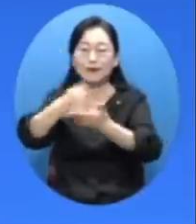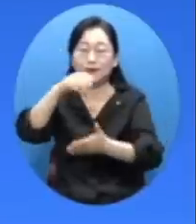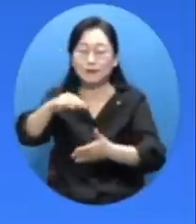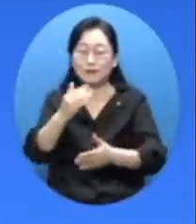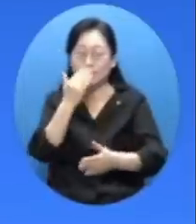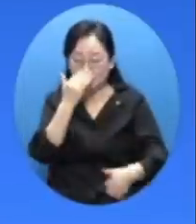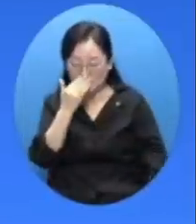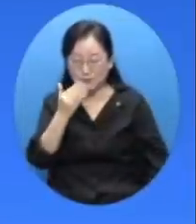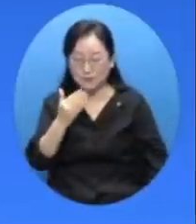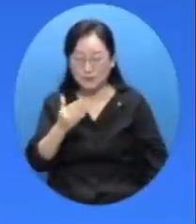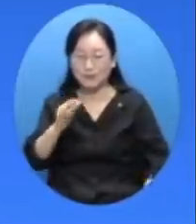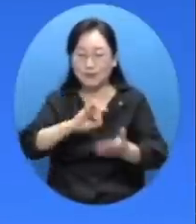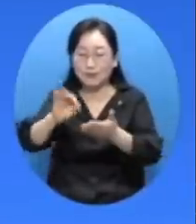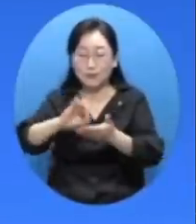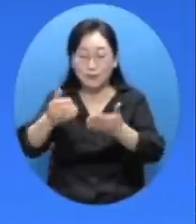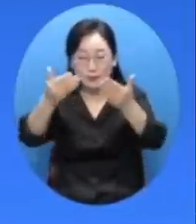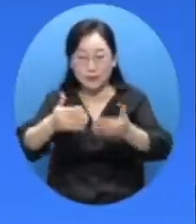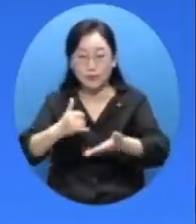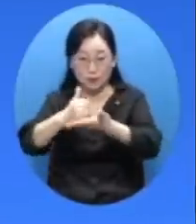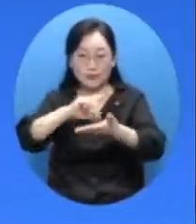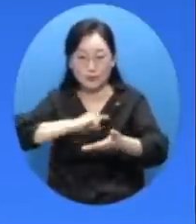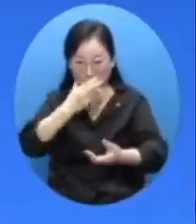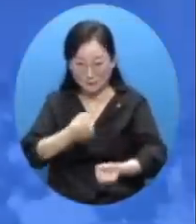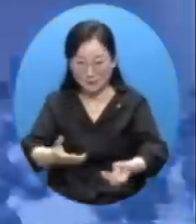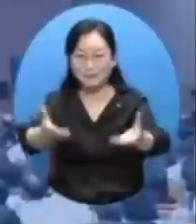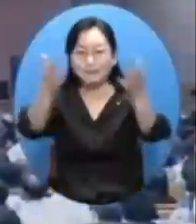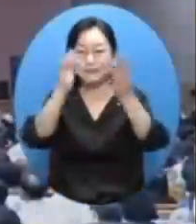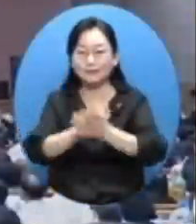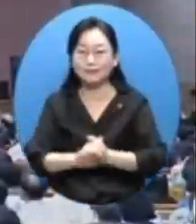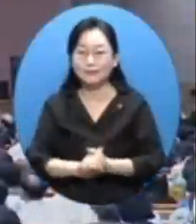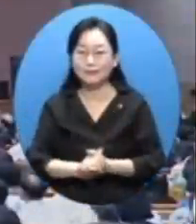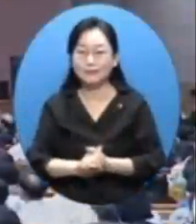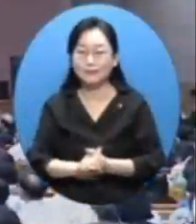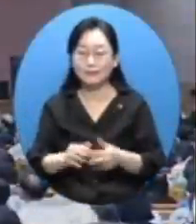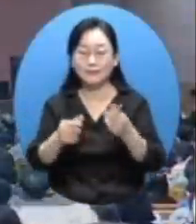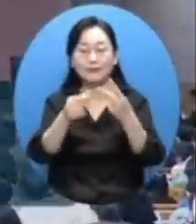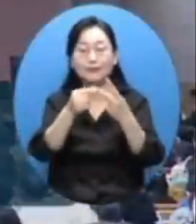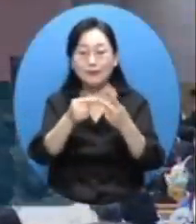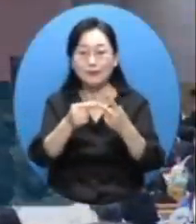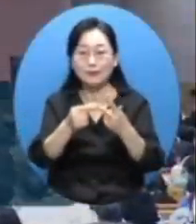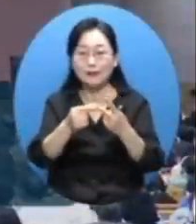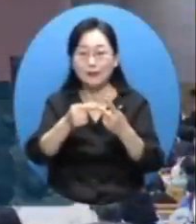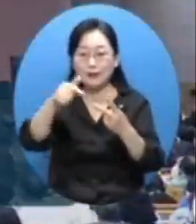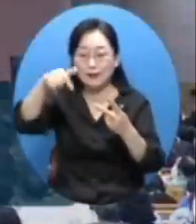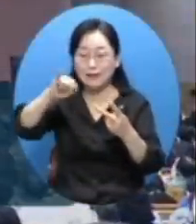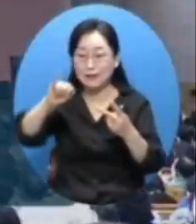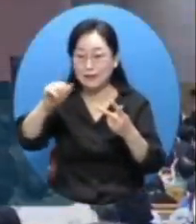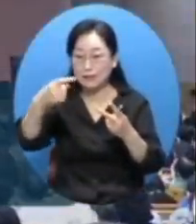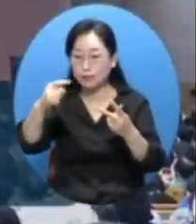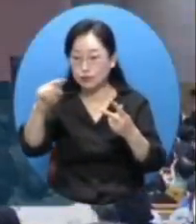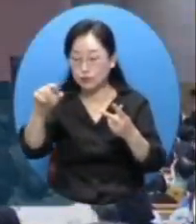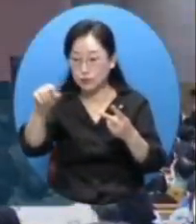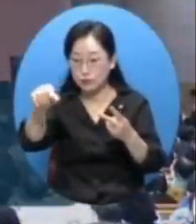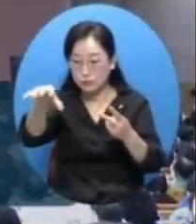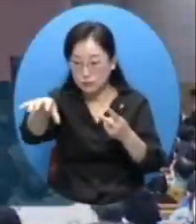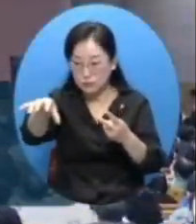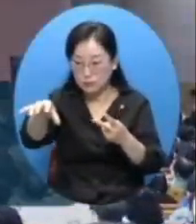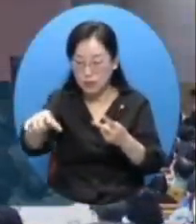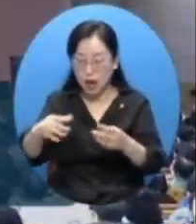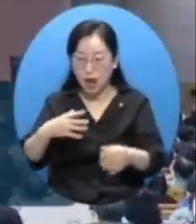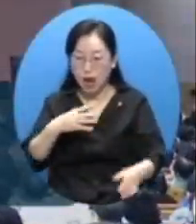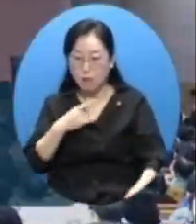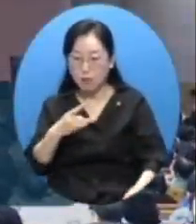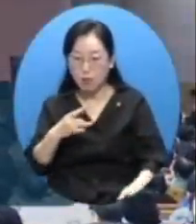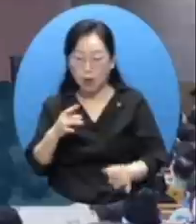겸손의 쓰임받는 여러분 모두가 되기를 주님으로 축원합니다. 둘째로 기본같이 고의적으로 남을 속이면 그 대가를 치르게 된다고